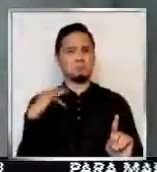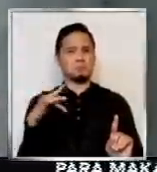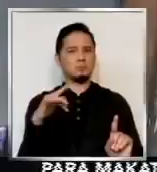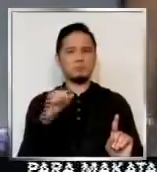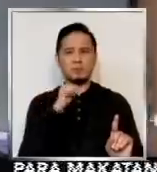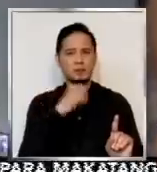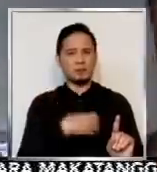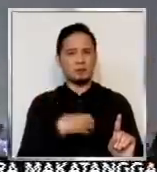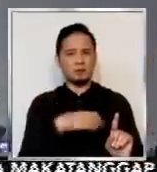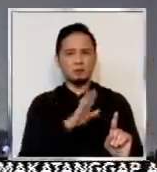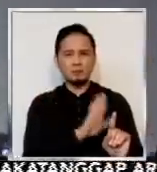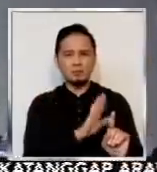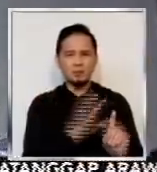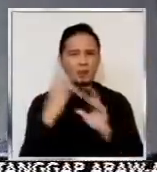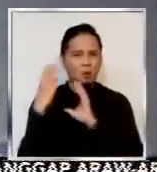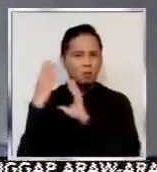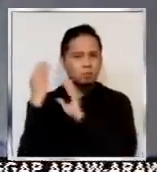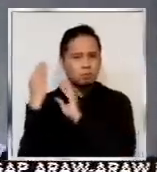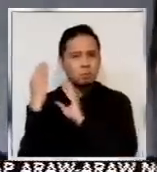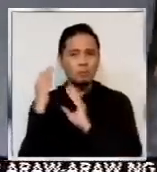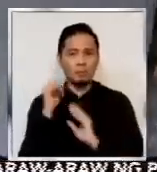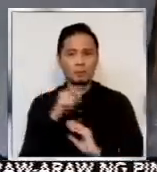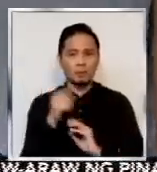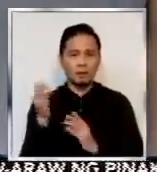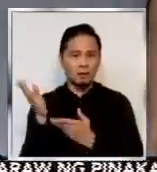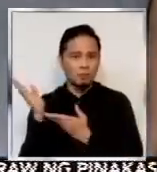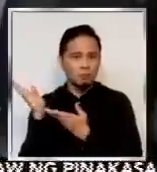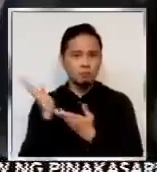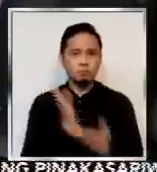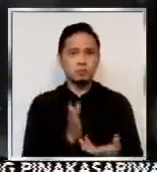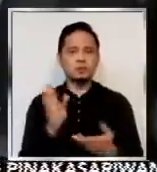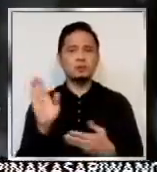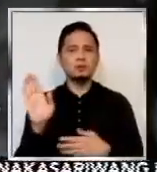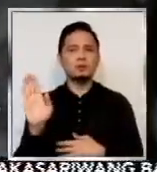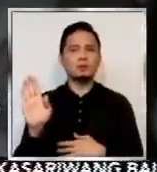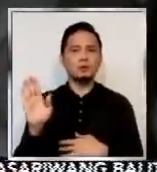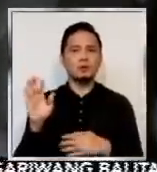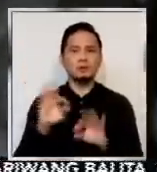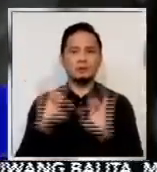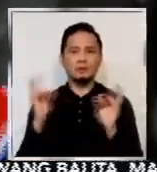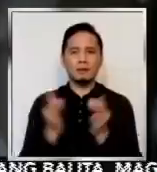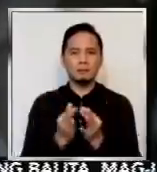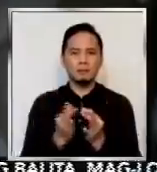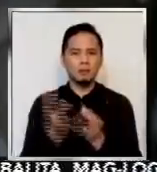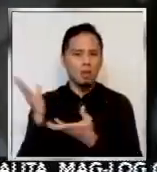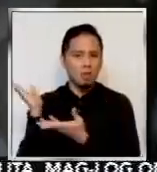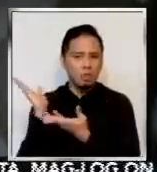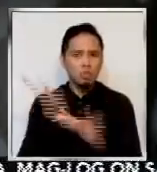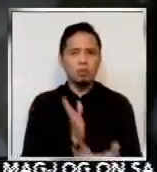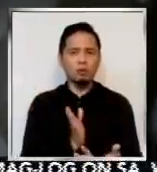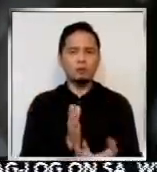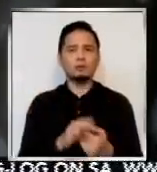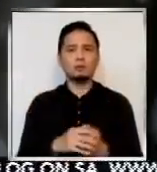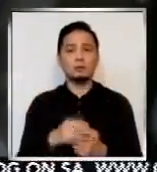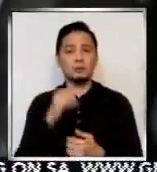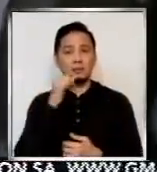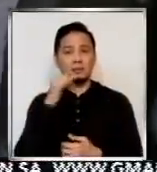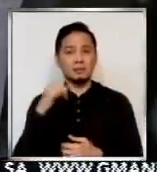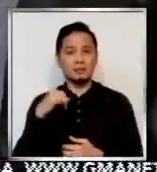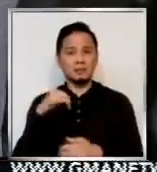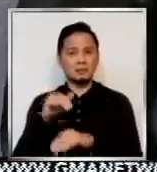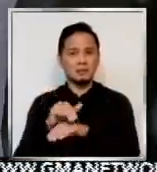unan. Ibinagsak lang daw ito doon ng bayaw niyang si Orlando Pagal. Nung sa uli nito kagabi, apat na unan, ano talaga,